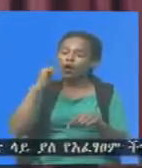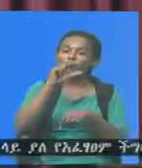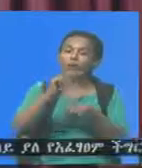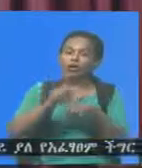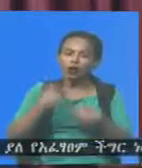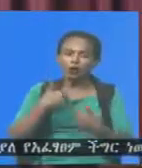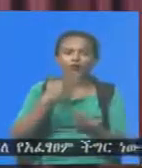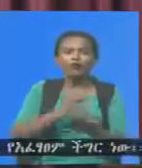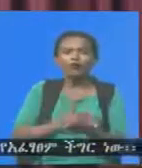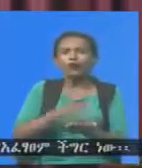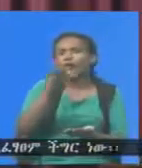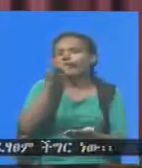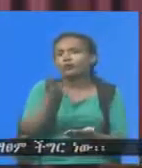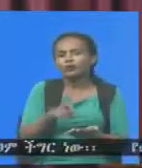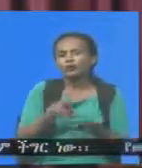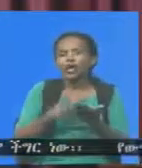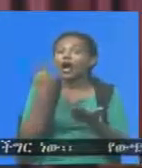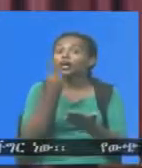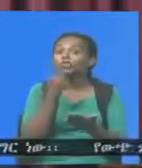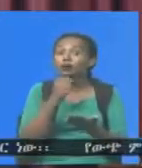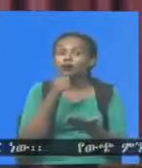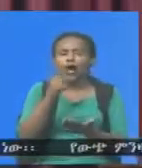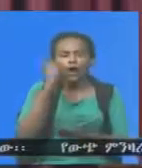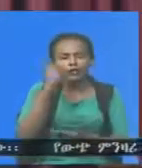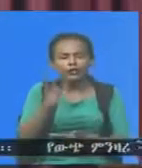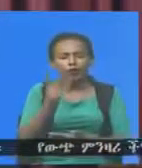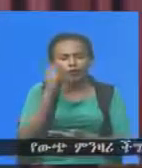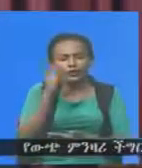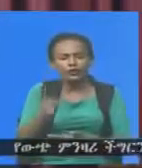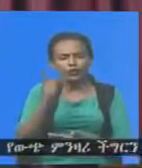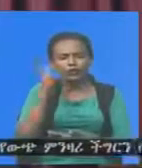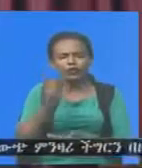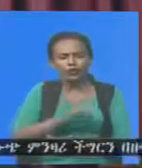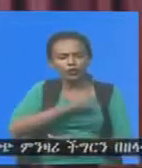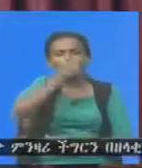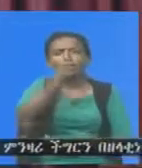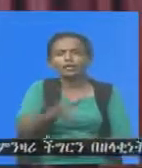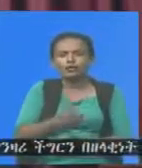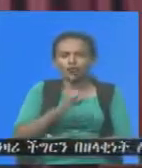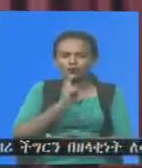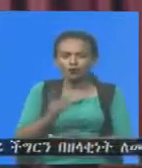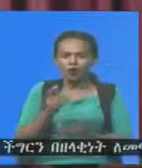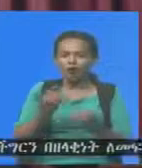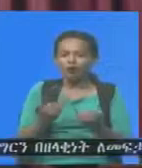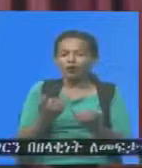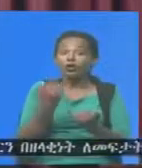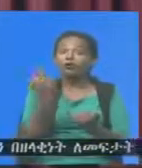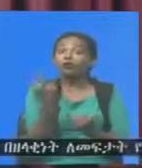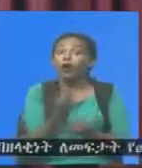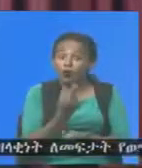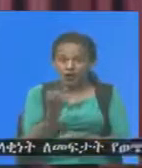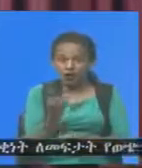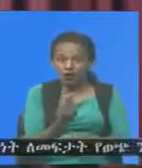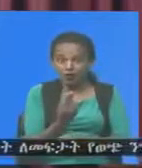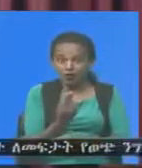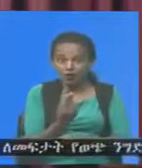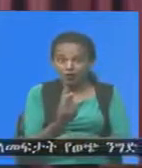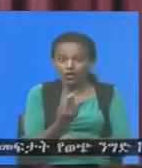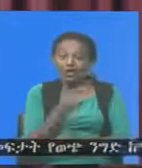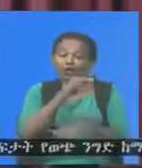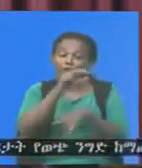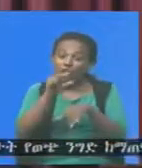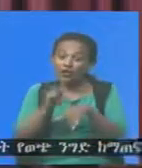መቆም አለበት። ያ አይጠቅመንም። አየነው አየነው፣ ኪሳራ ነው። አሁንም ያዋጣው ነገር